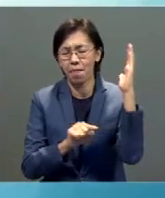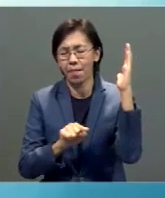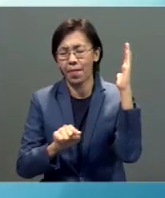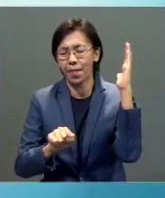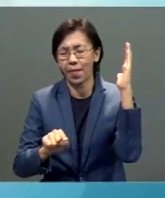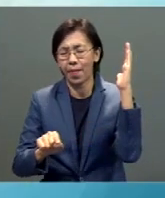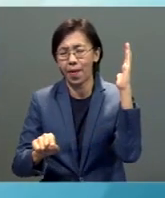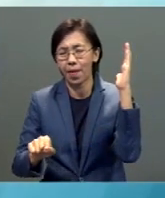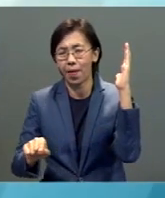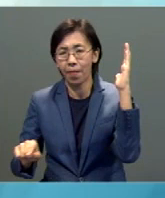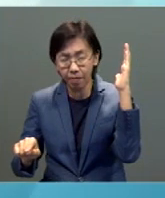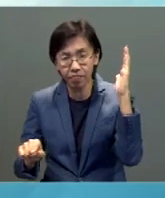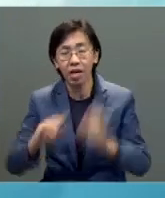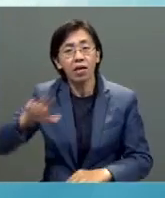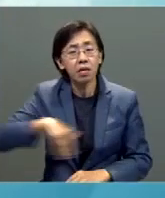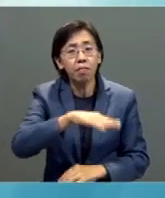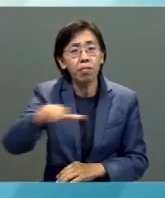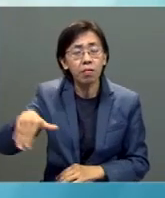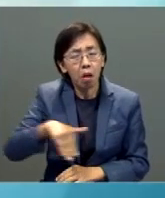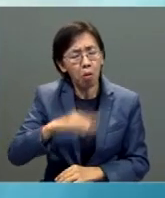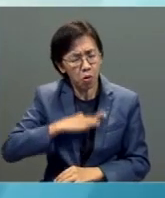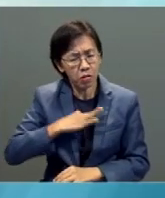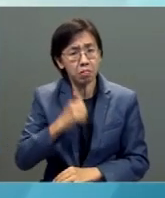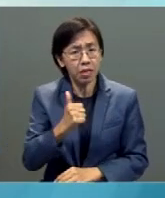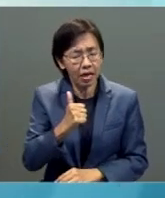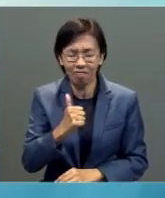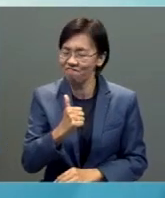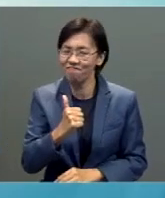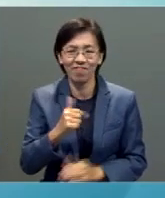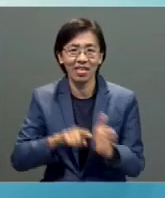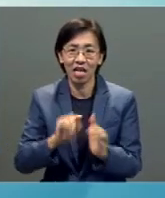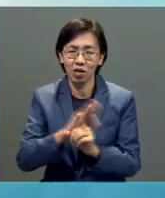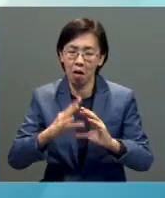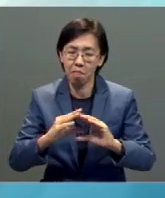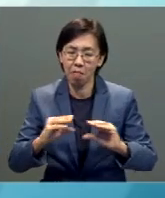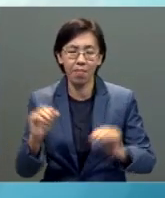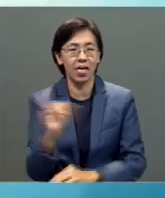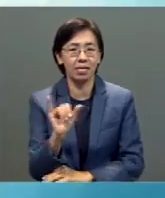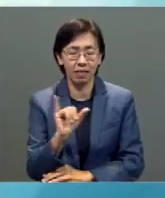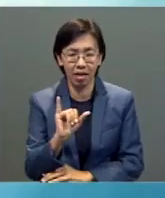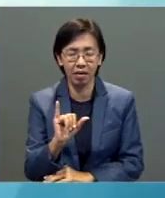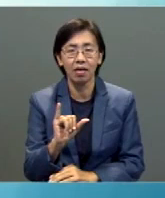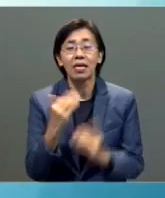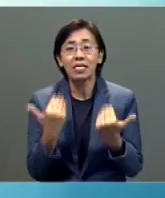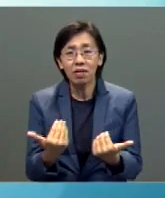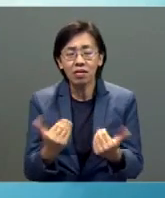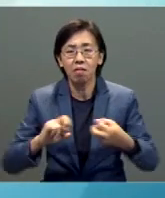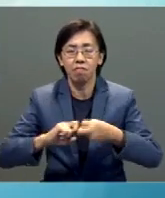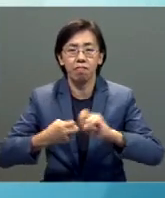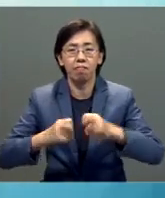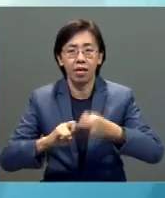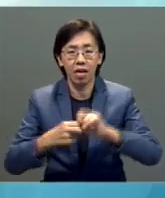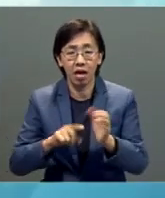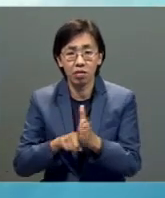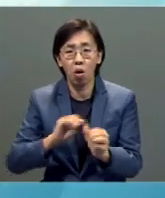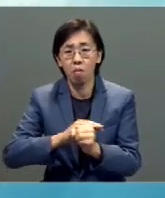ล็กๆระหว่างทางไปแต่ยังถือว่าก็ยังไม่จบสิ้นนะครับเพราะว่าการเผชิญกับวิกฤตของ